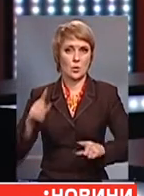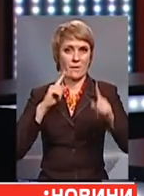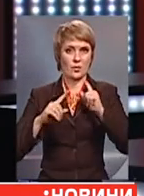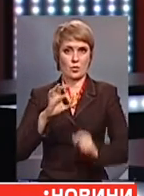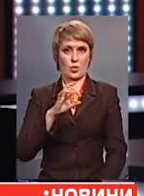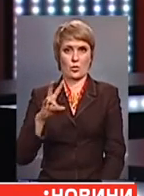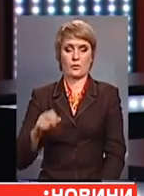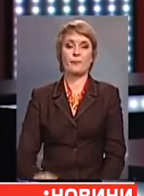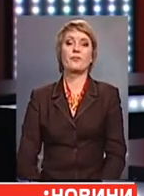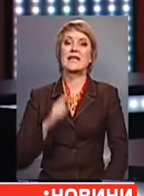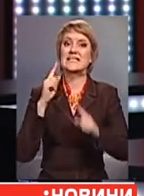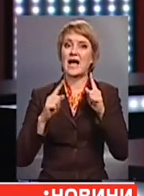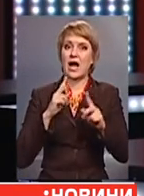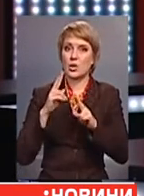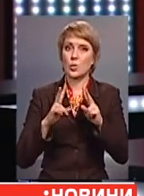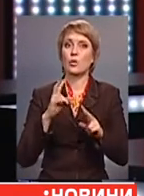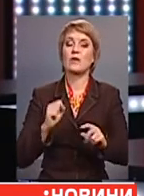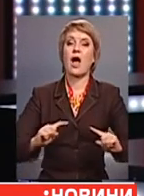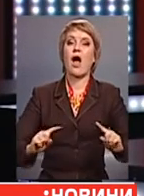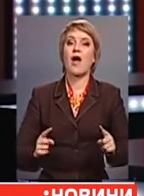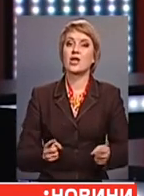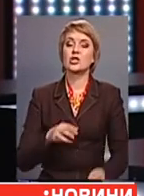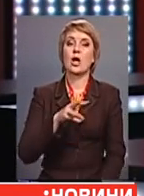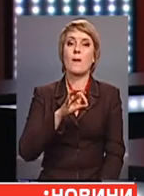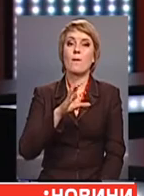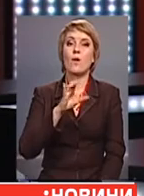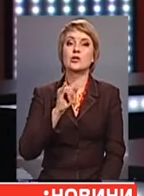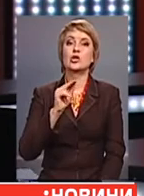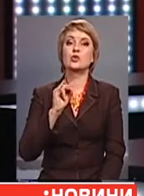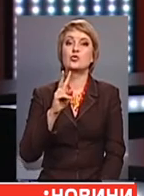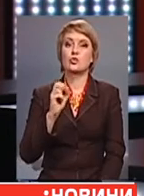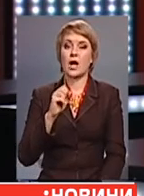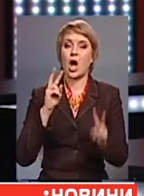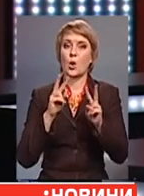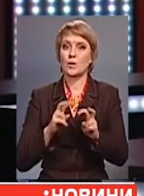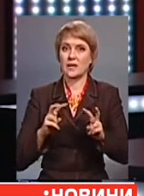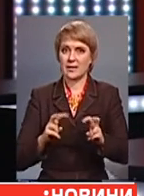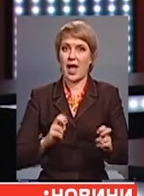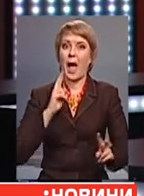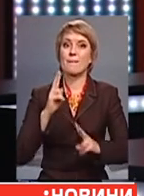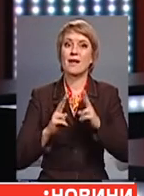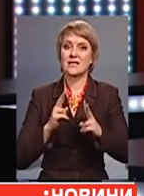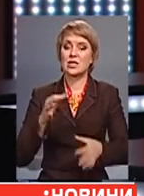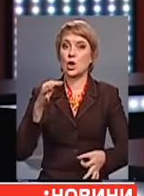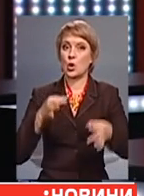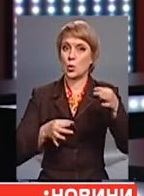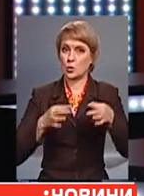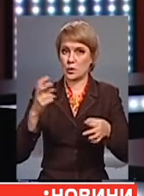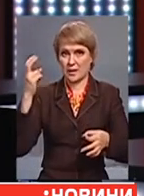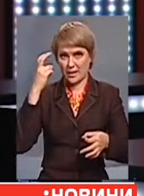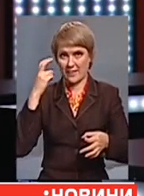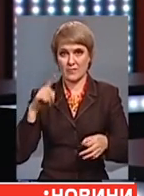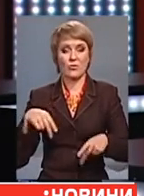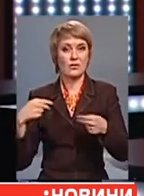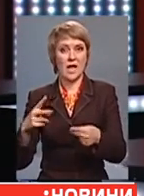Скаргу на арешт Ігоря Мосійчука розглядає Апеляційний суд Києва. Нардеп мав провести під вартою 2 місяці. Так раніше розпорядився